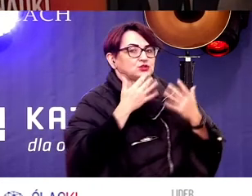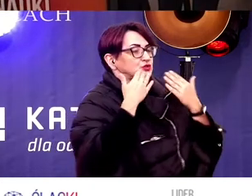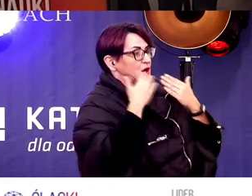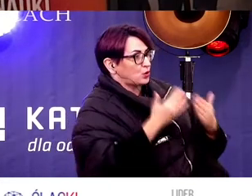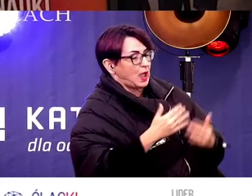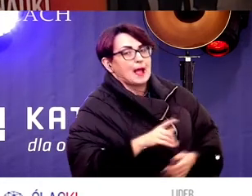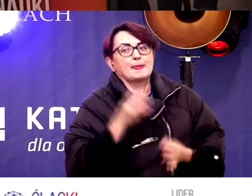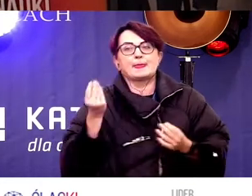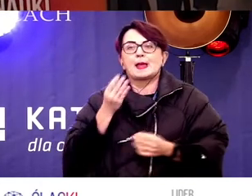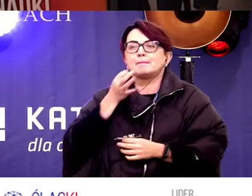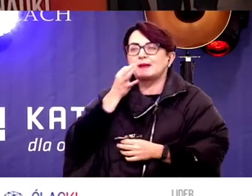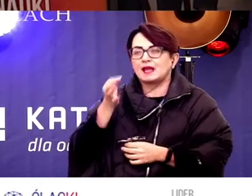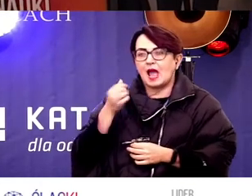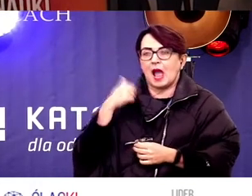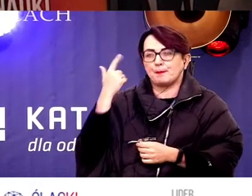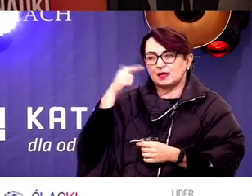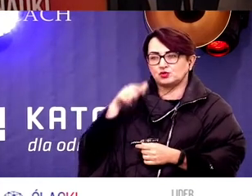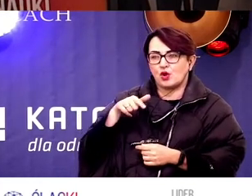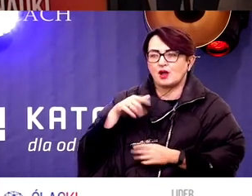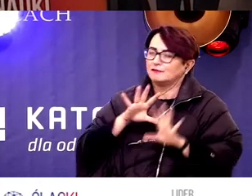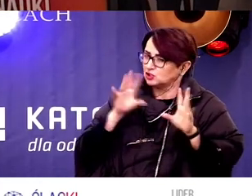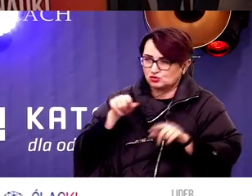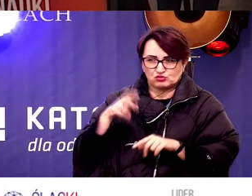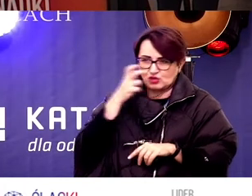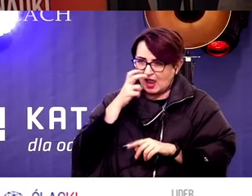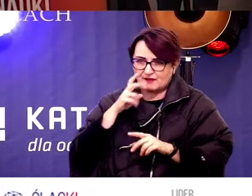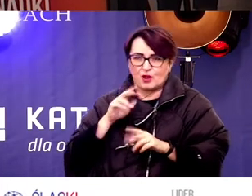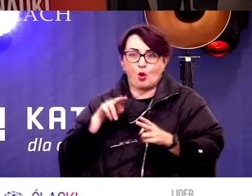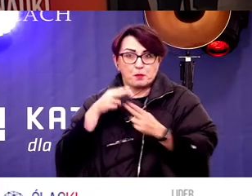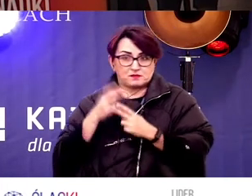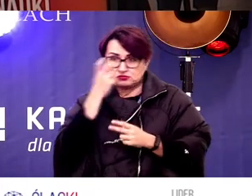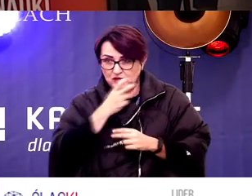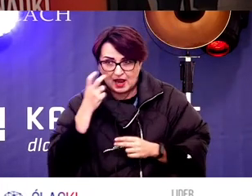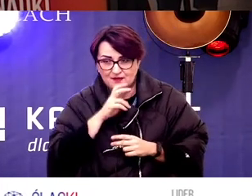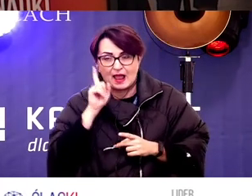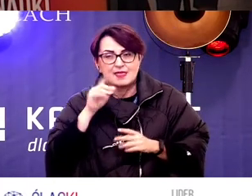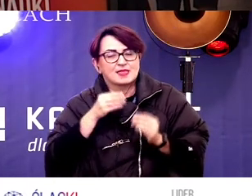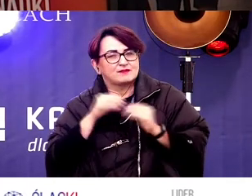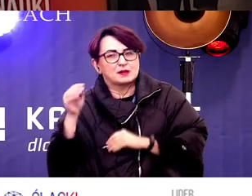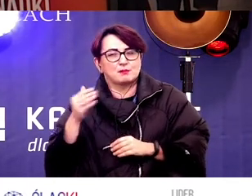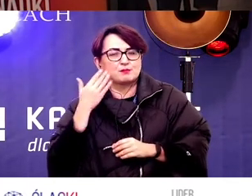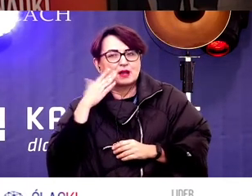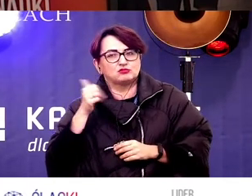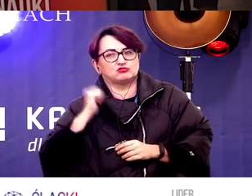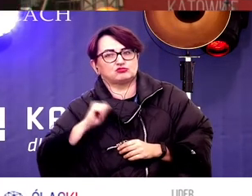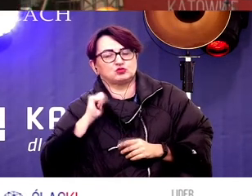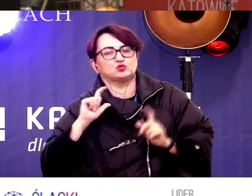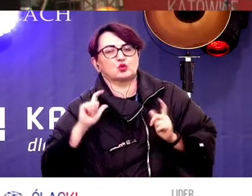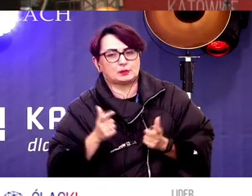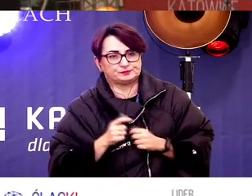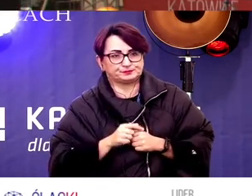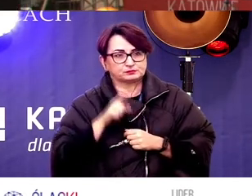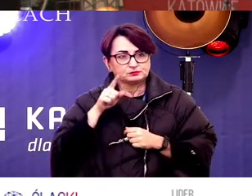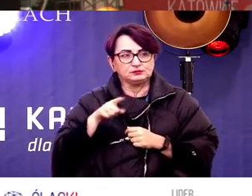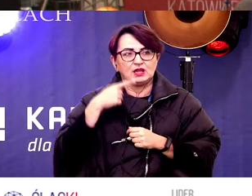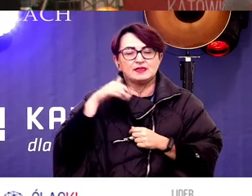które myślę, że będzie takie, wszystkie pytania są interesujące, odpowiedzi jeszcze bardziej, natomiast ma takie najbardziej wyczekiwane. Dyplomacja